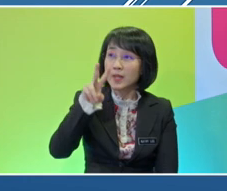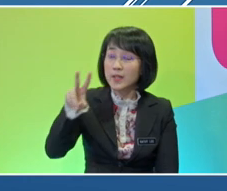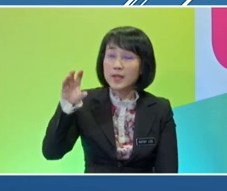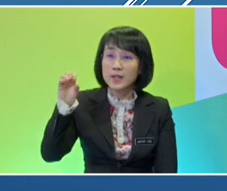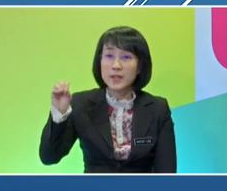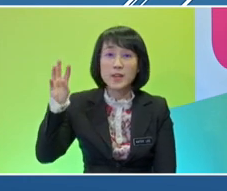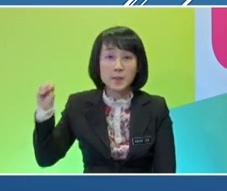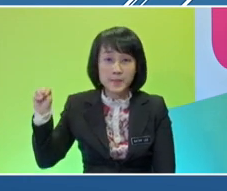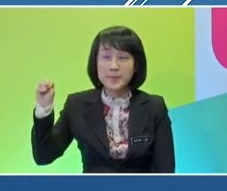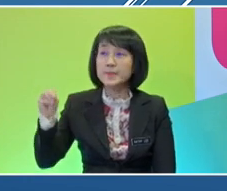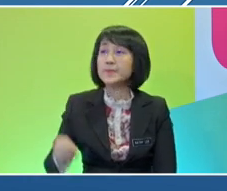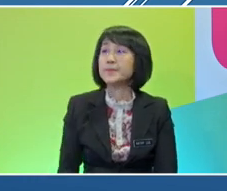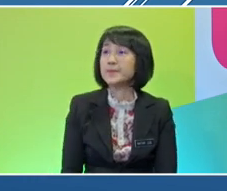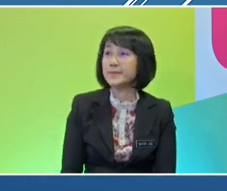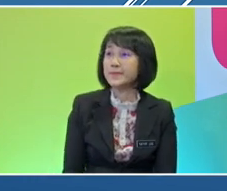masehi